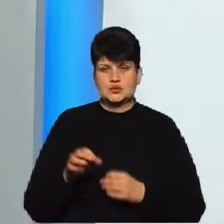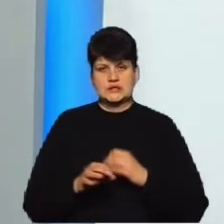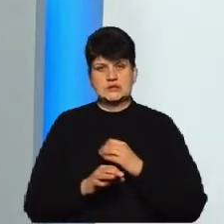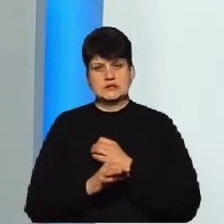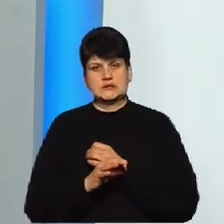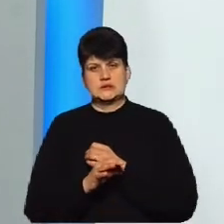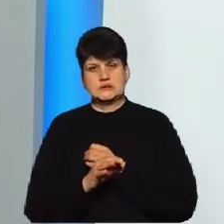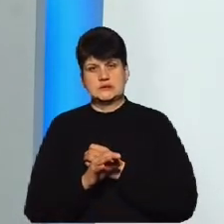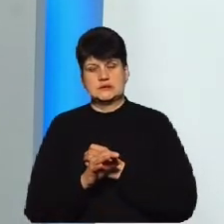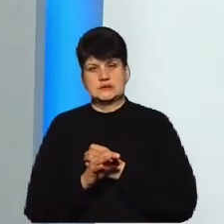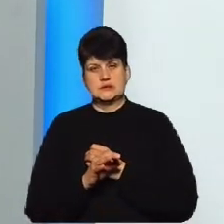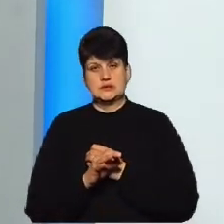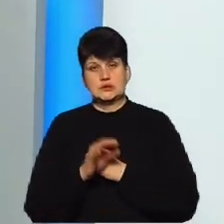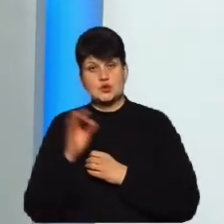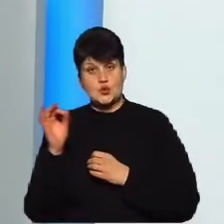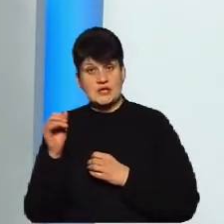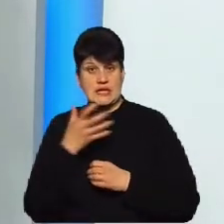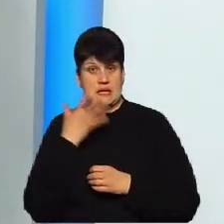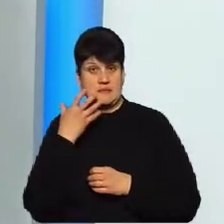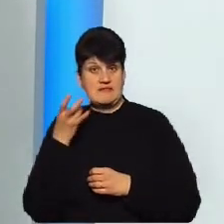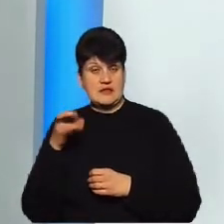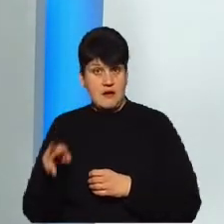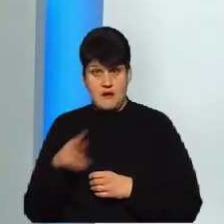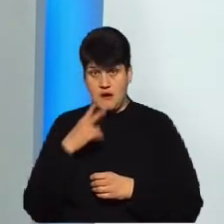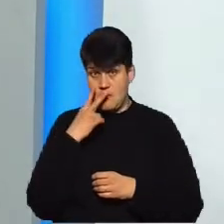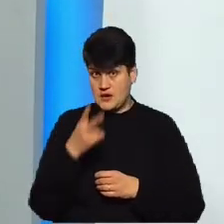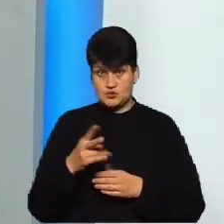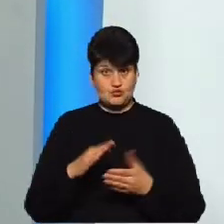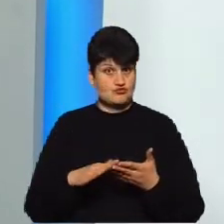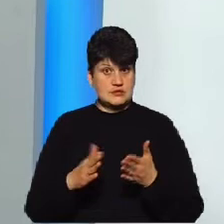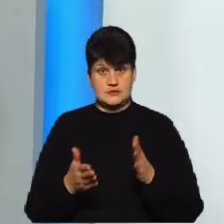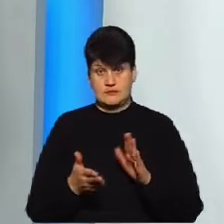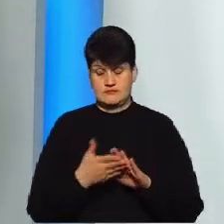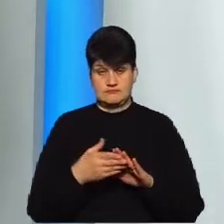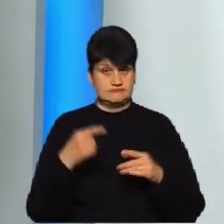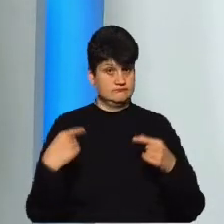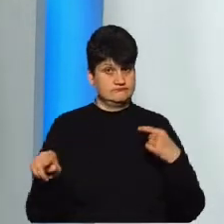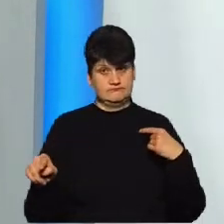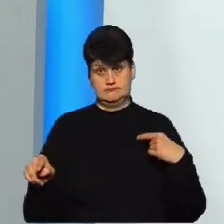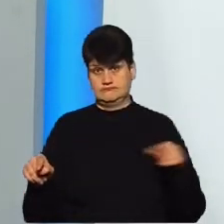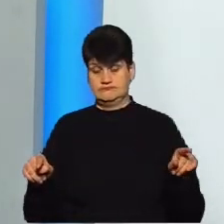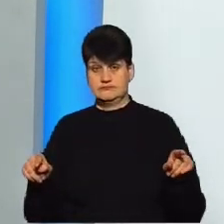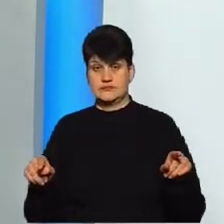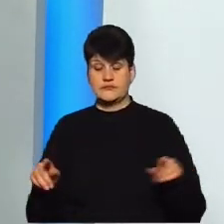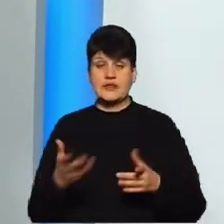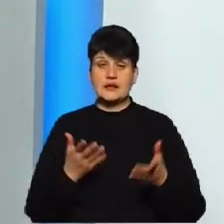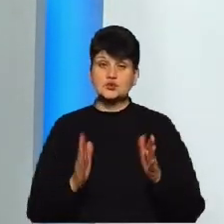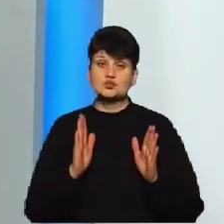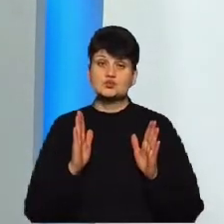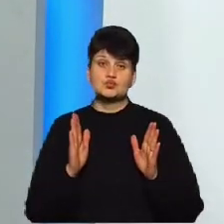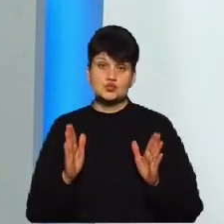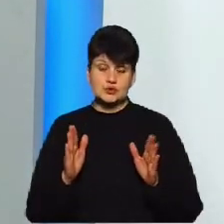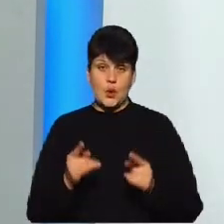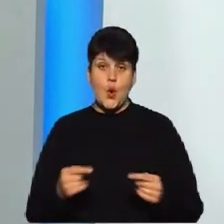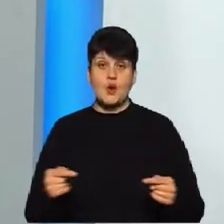Півдня. А бачимо, що ситуація кардинально протилежна. Якщо бути конкретним,